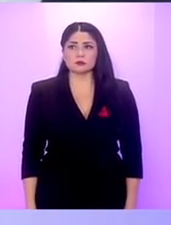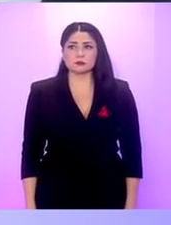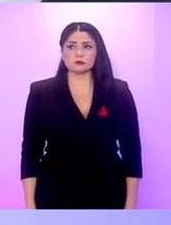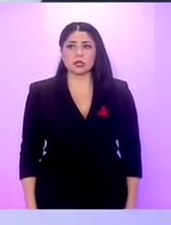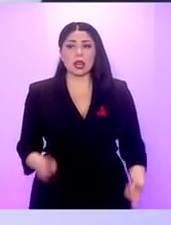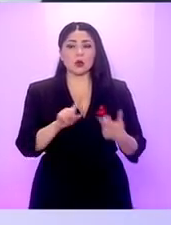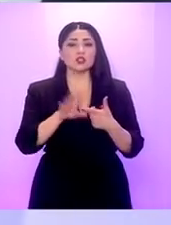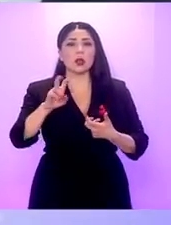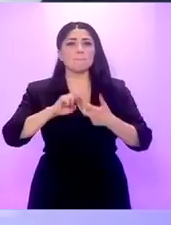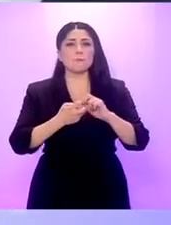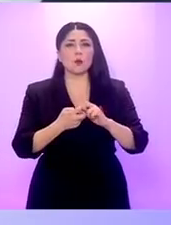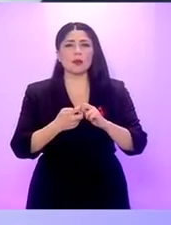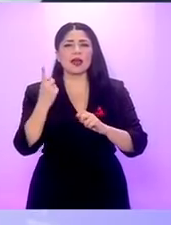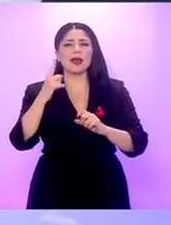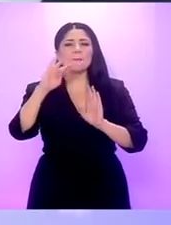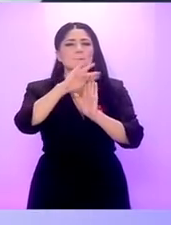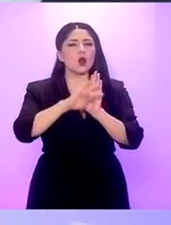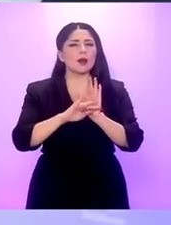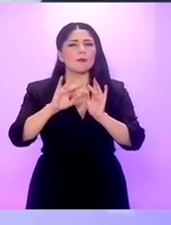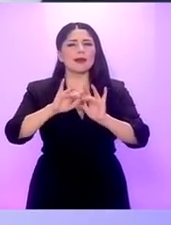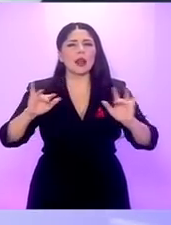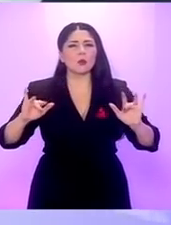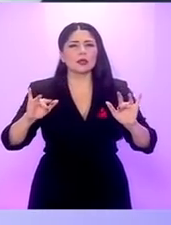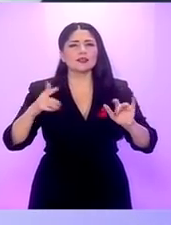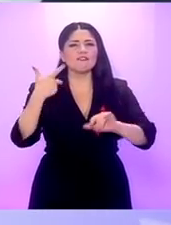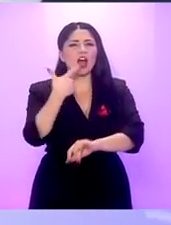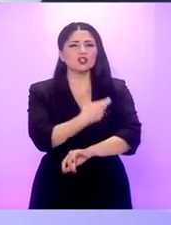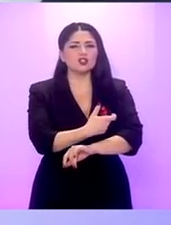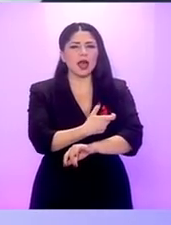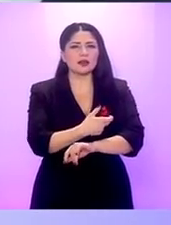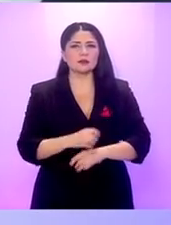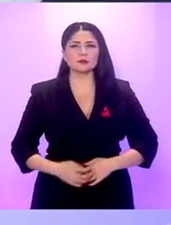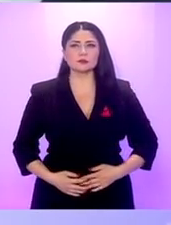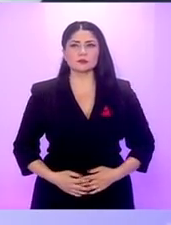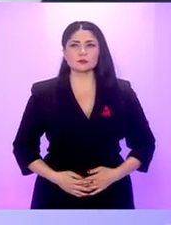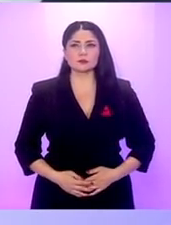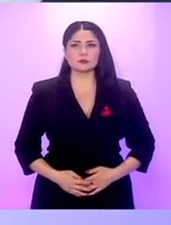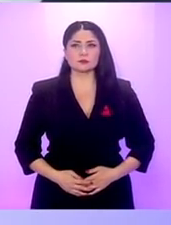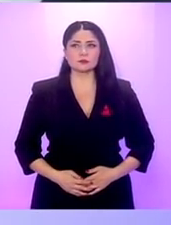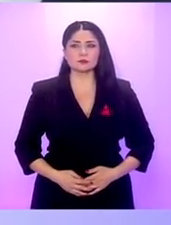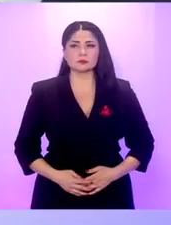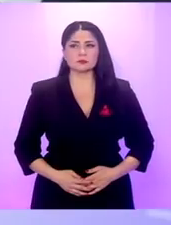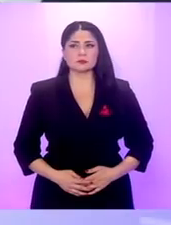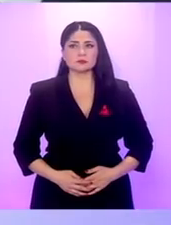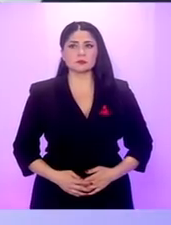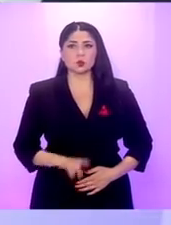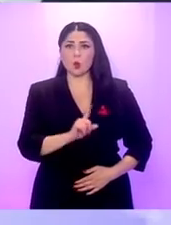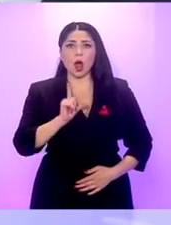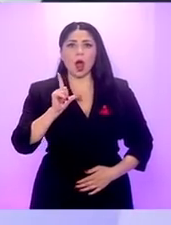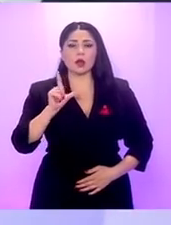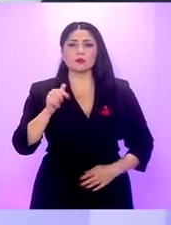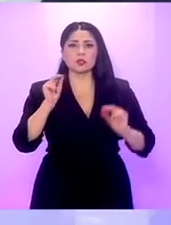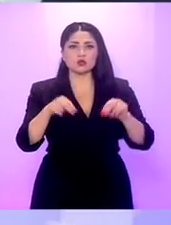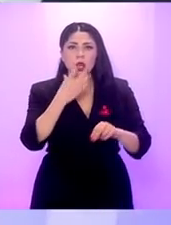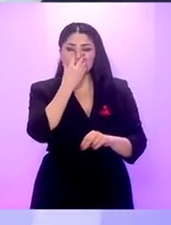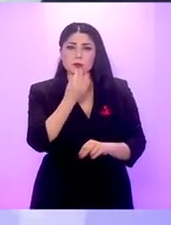acele probleme de spargere a platformei de vaccinare nu ar trebui să genereze supărare.